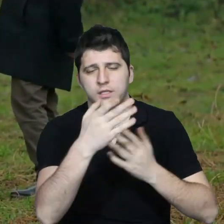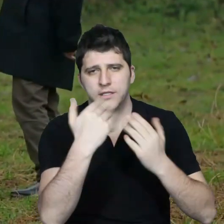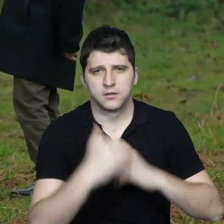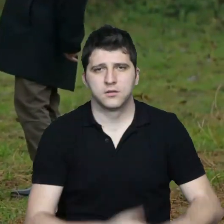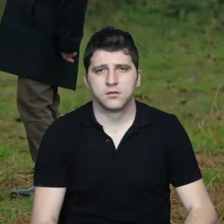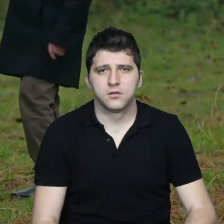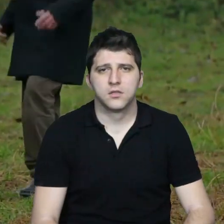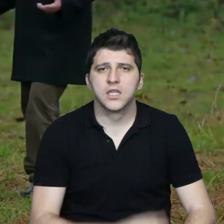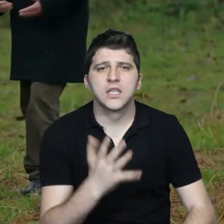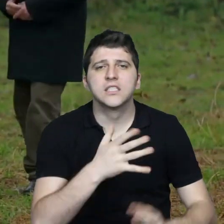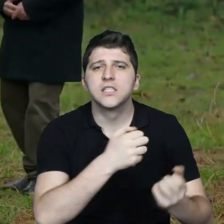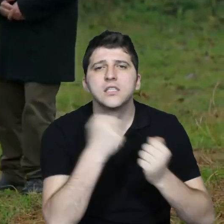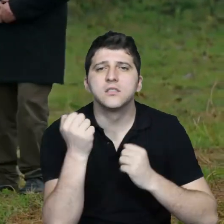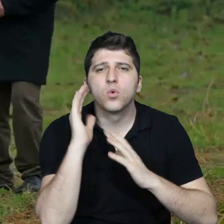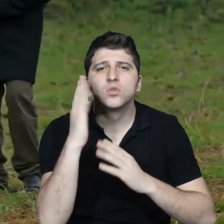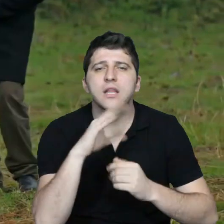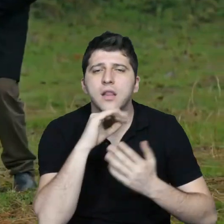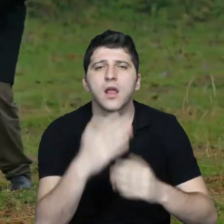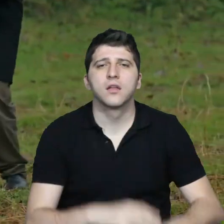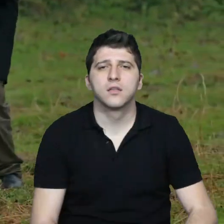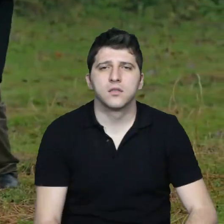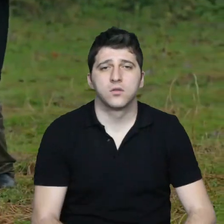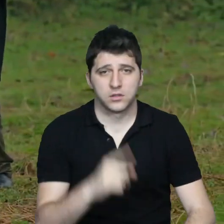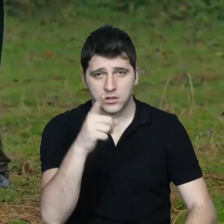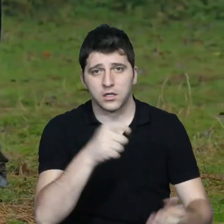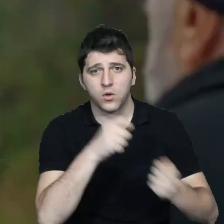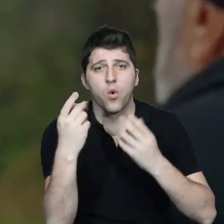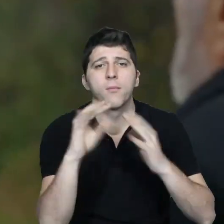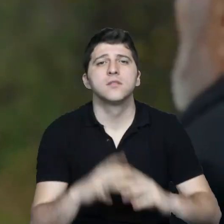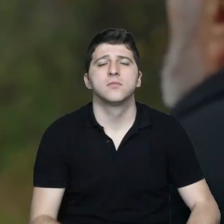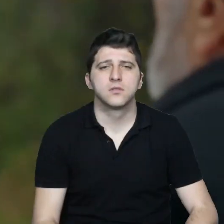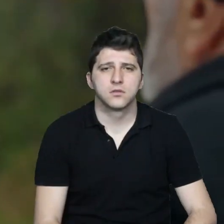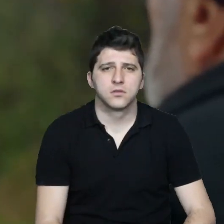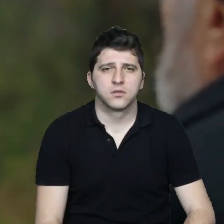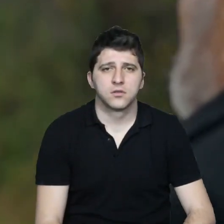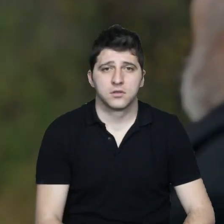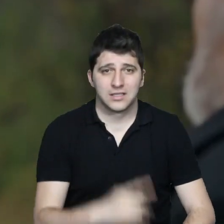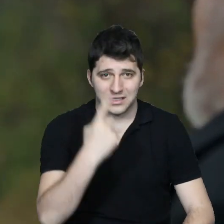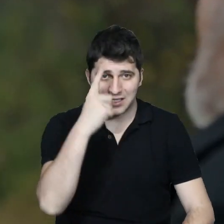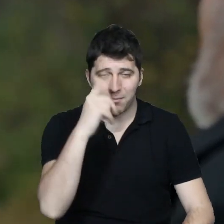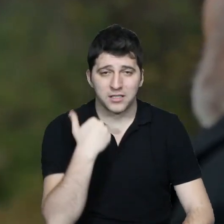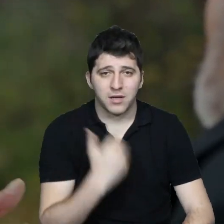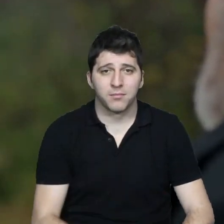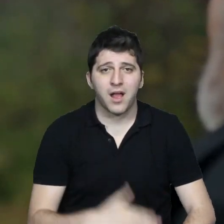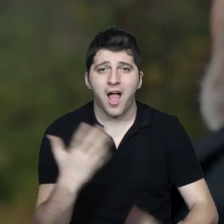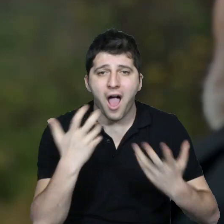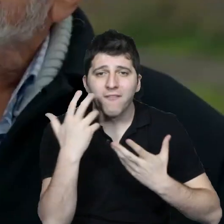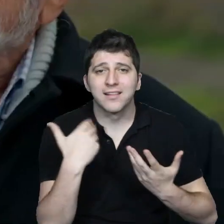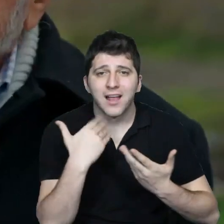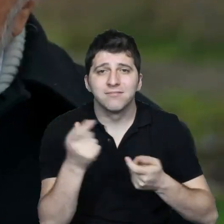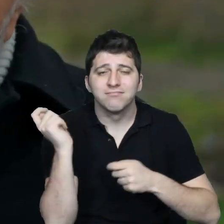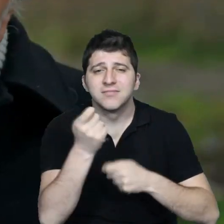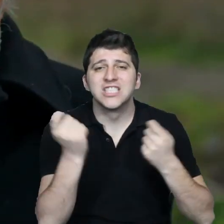getir. Nasıl getireceksin dede? Onu sen getiremez misin? Tek başımayım. Daha hayvanları